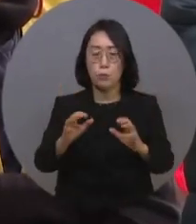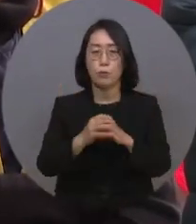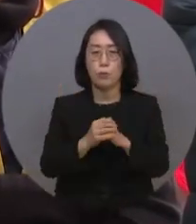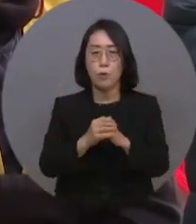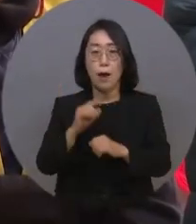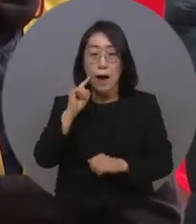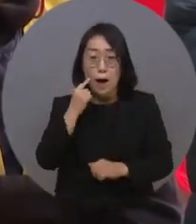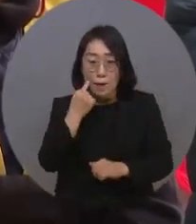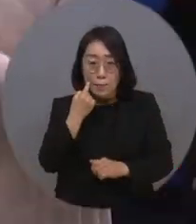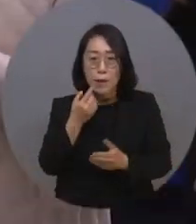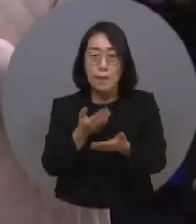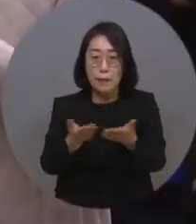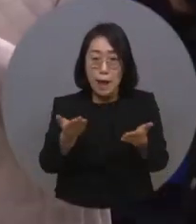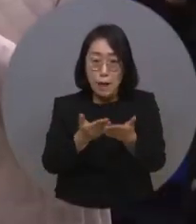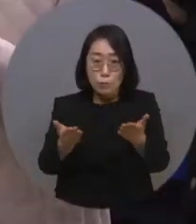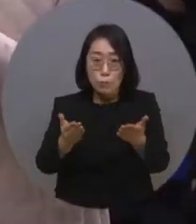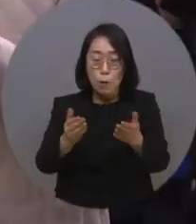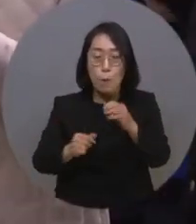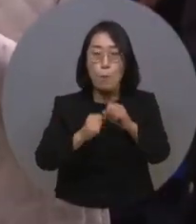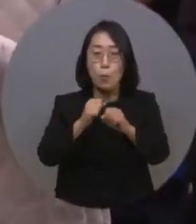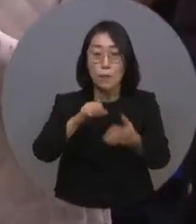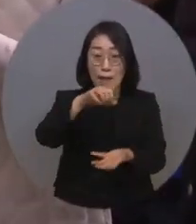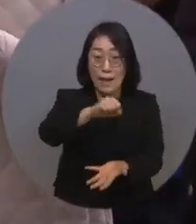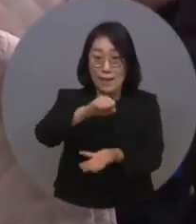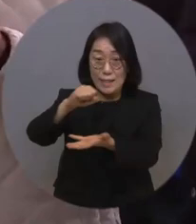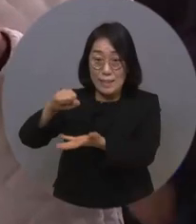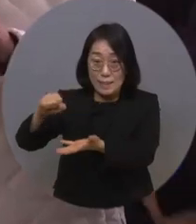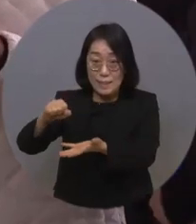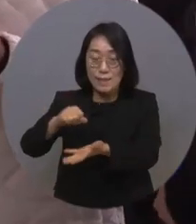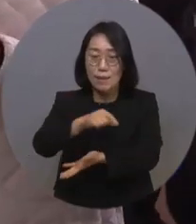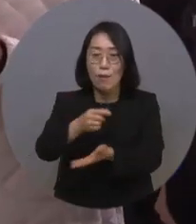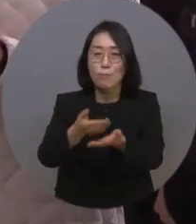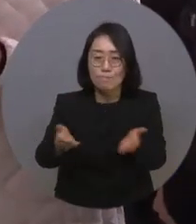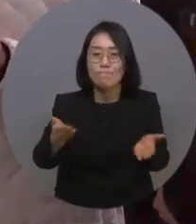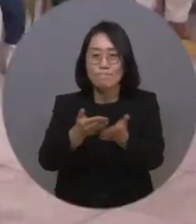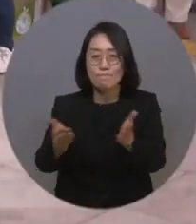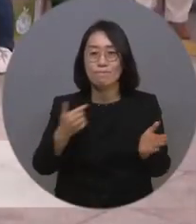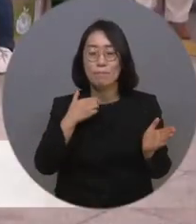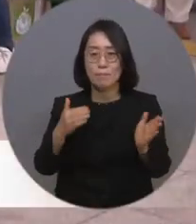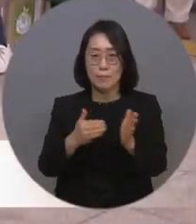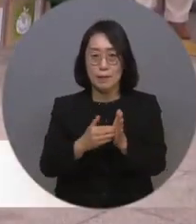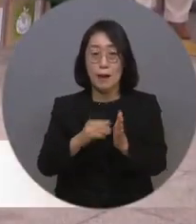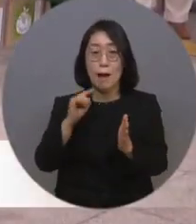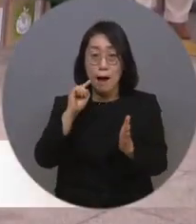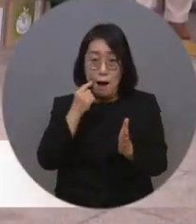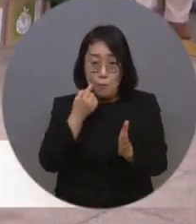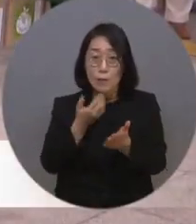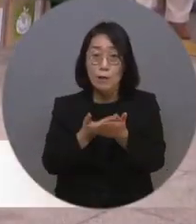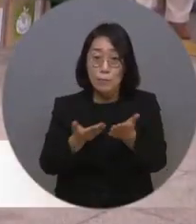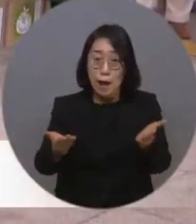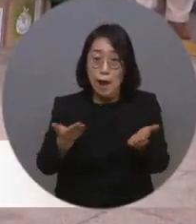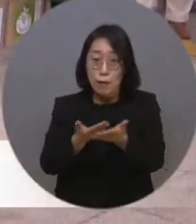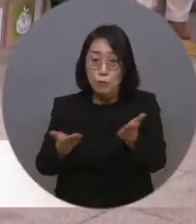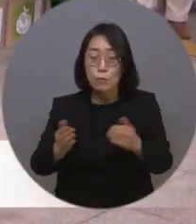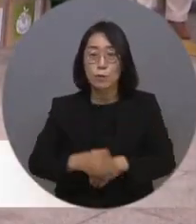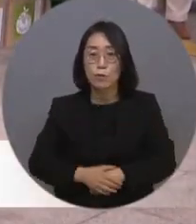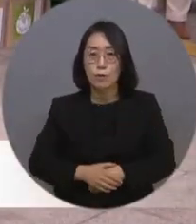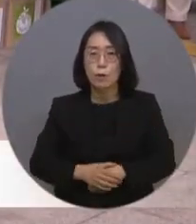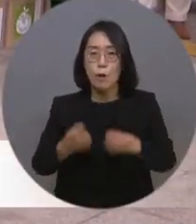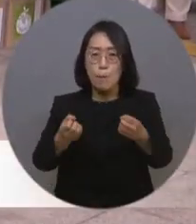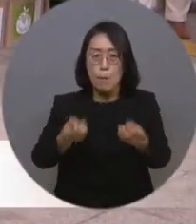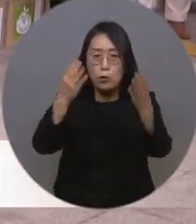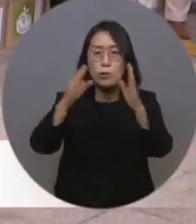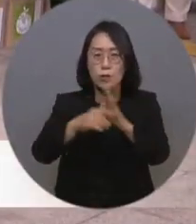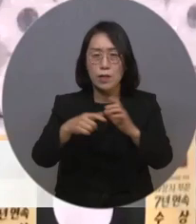아름다운 나눔복달이 행사를 열고 이웃에 온정을 나눴습니다 아름다운 나눔 보따리는 설 명절을